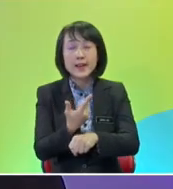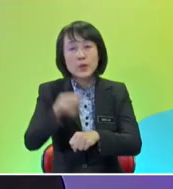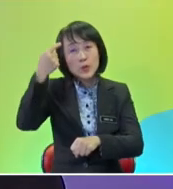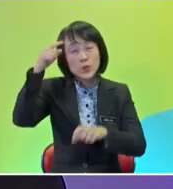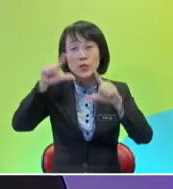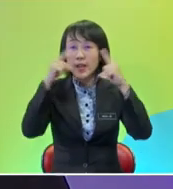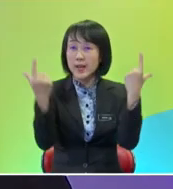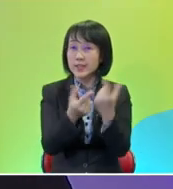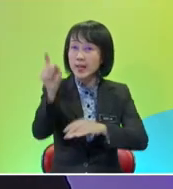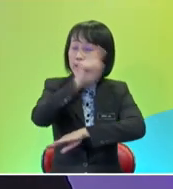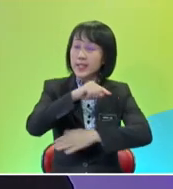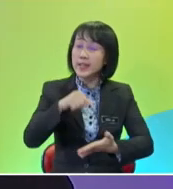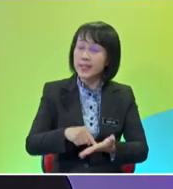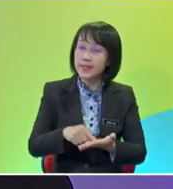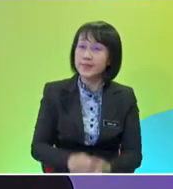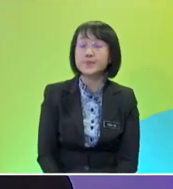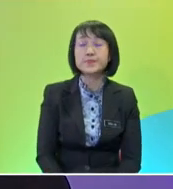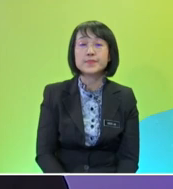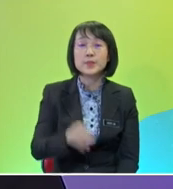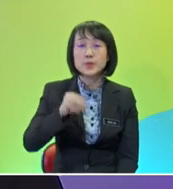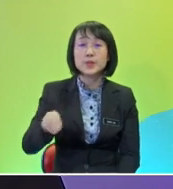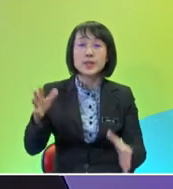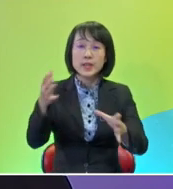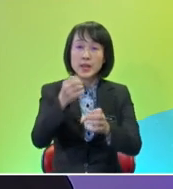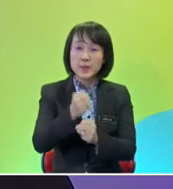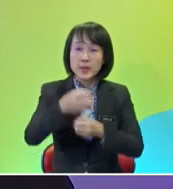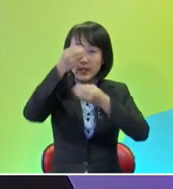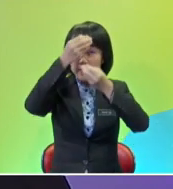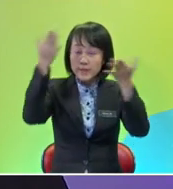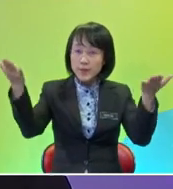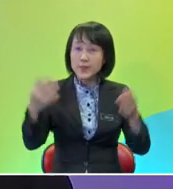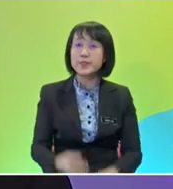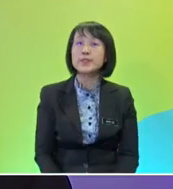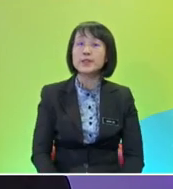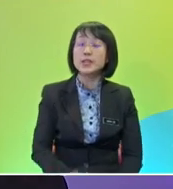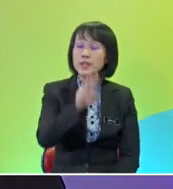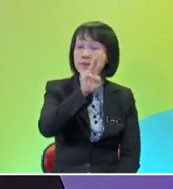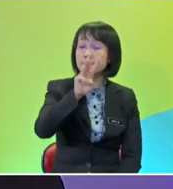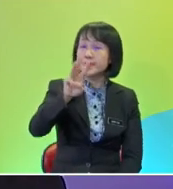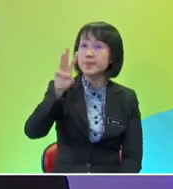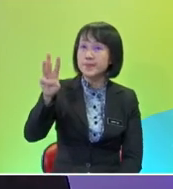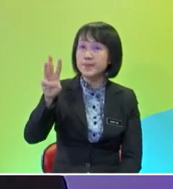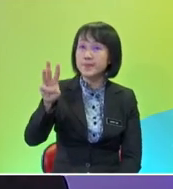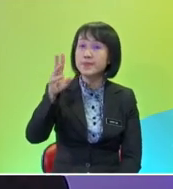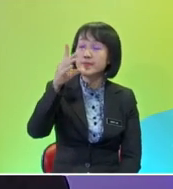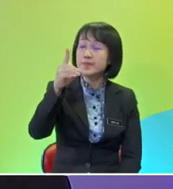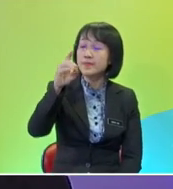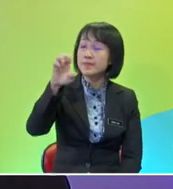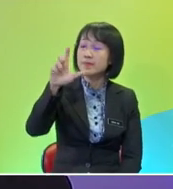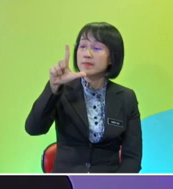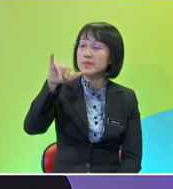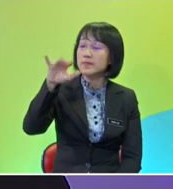Okey, semua murid boleh mendapatkan info-info tentang pelajaran kita pada hari ini di portal ataupun di pelantar